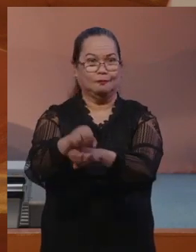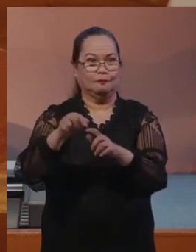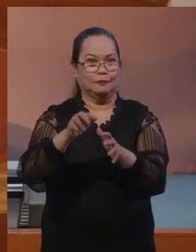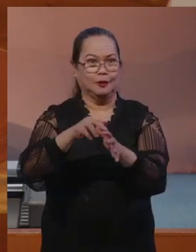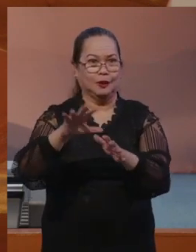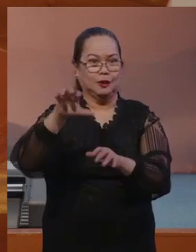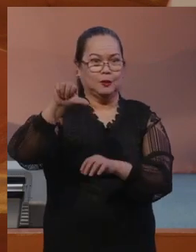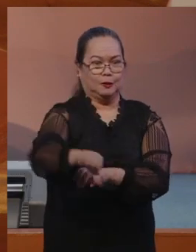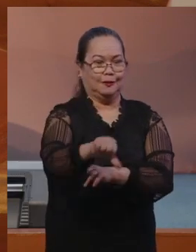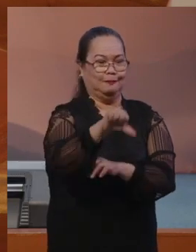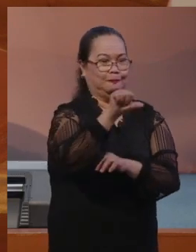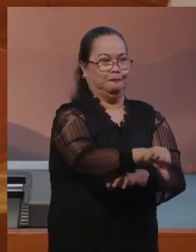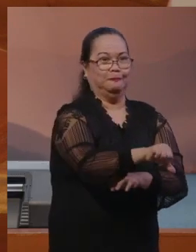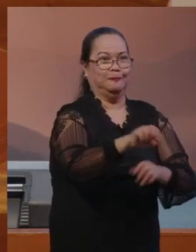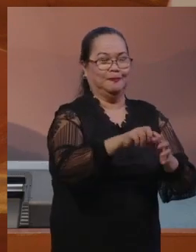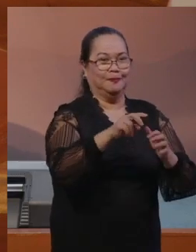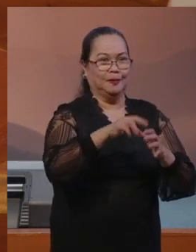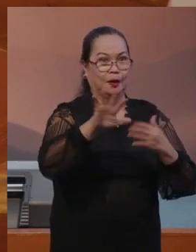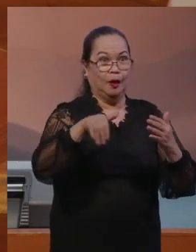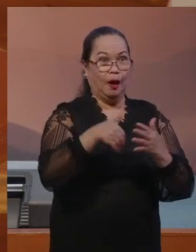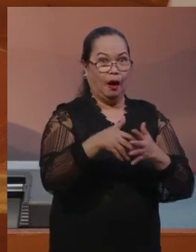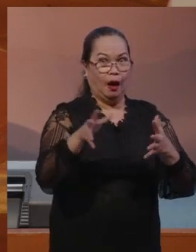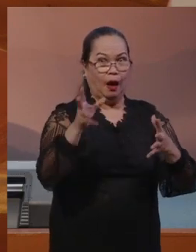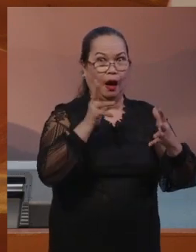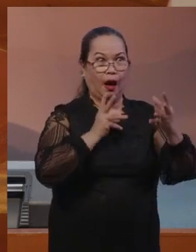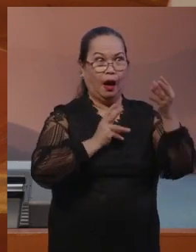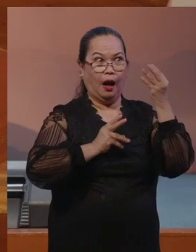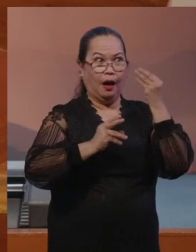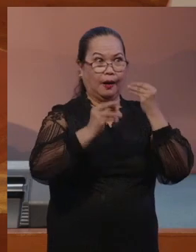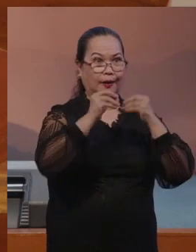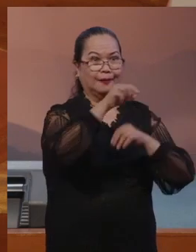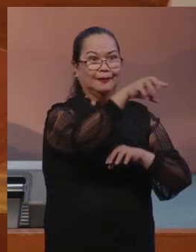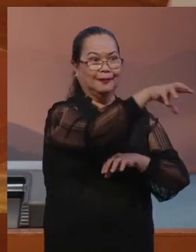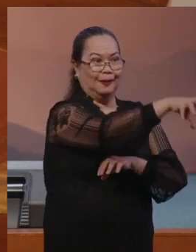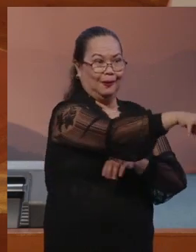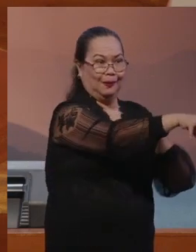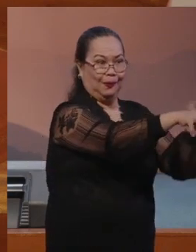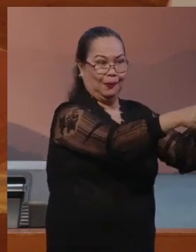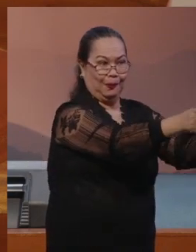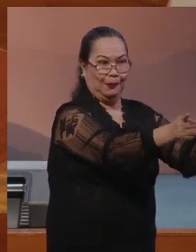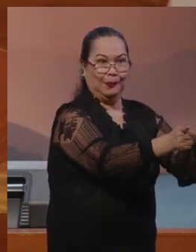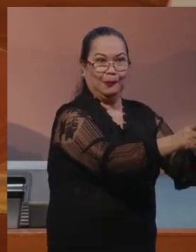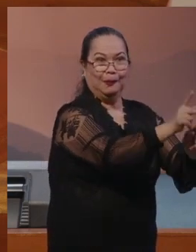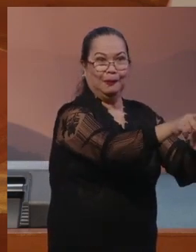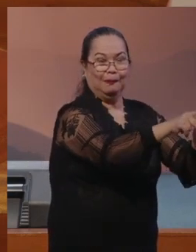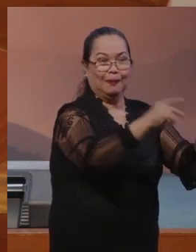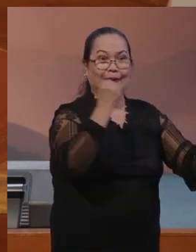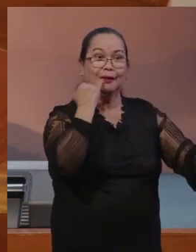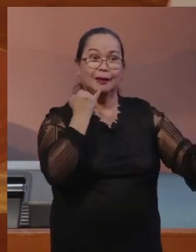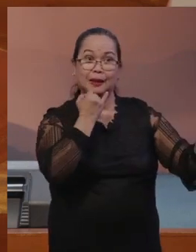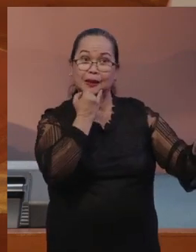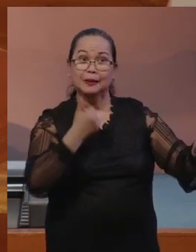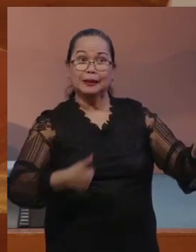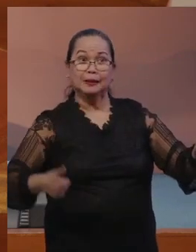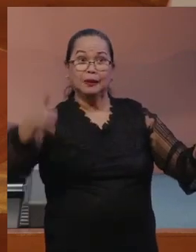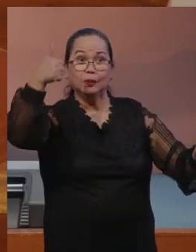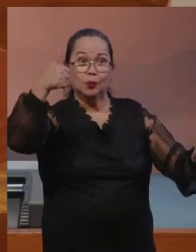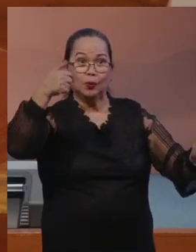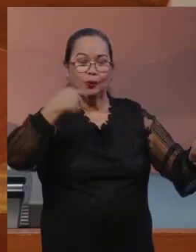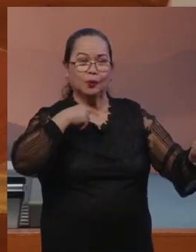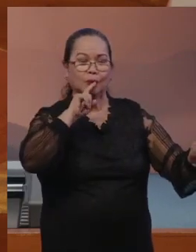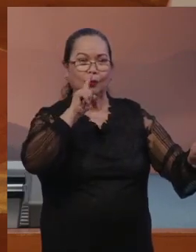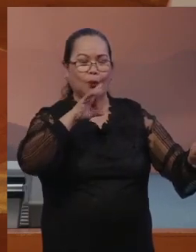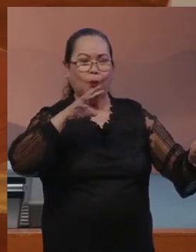ng Bashan, nasa bayan din ng mga Amorita. So tinalo ng Israel, isang